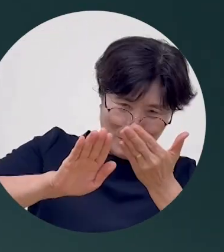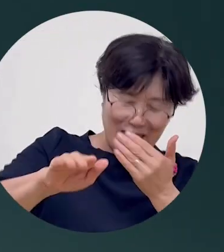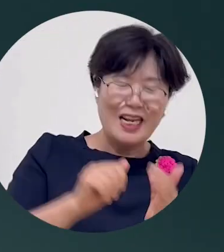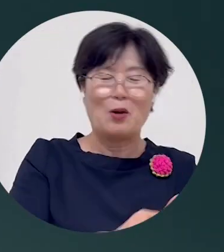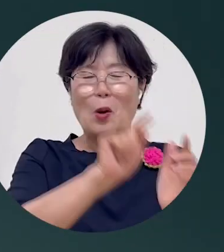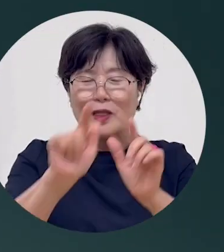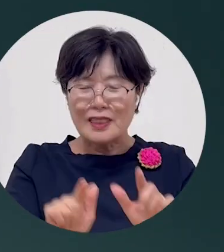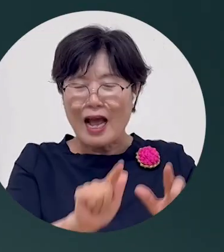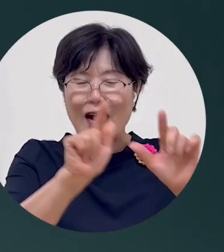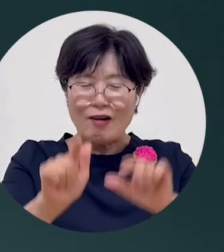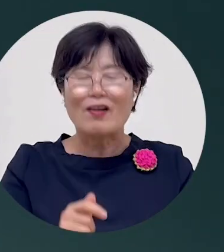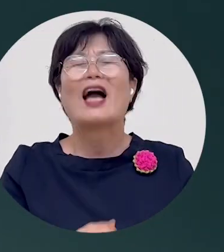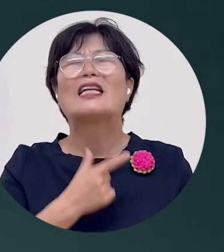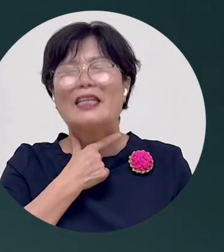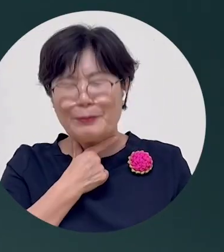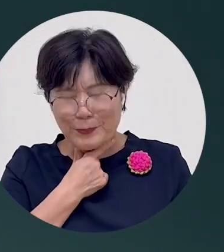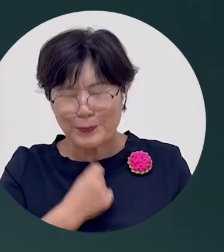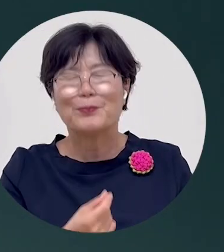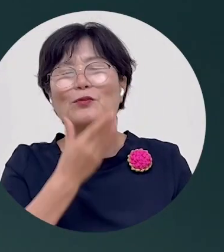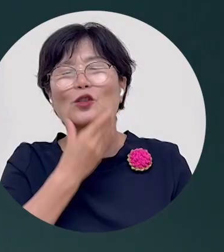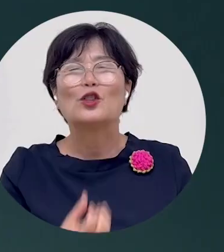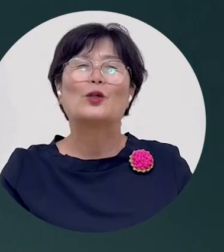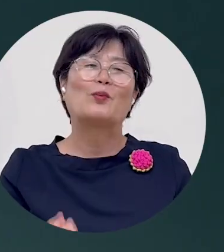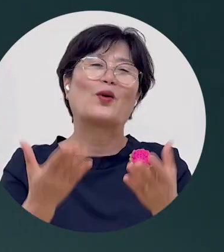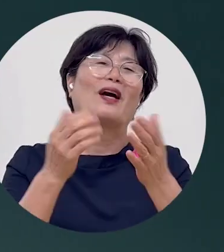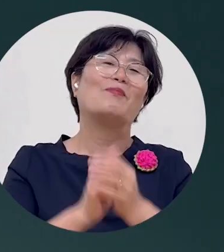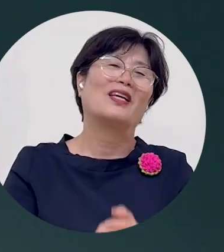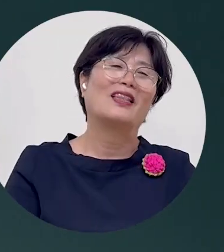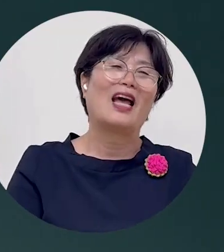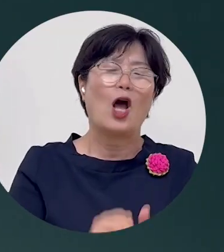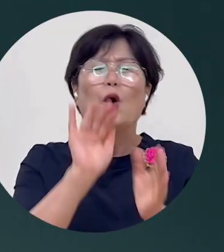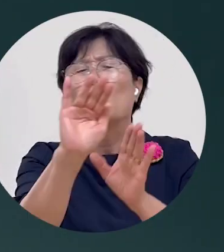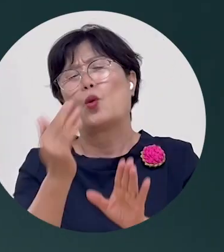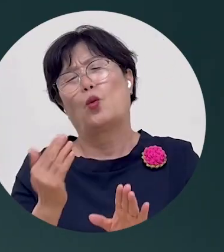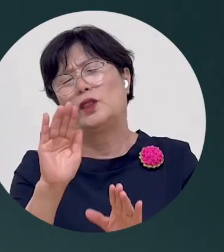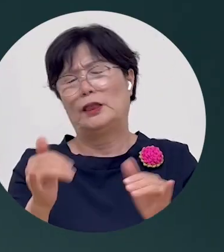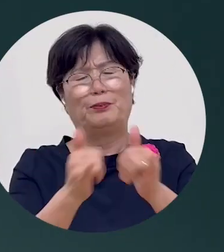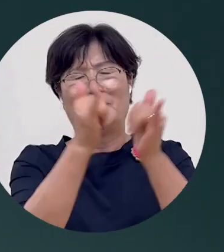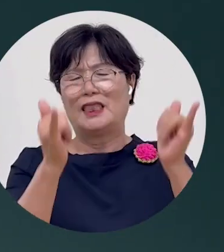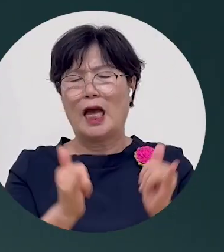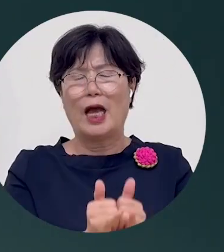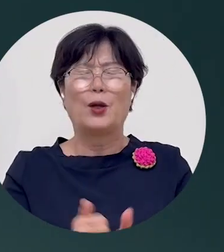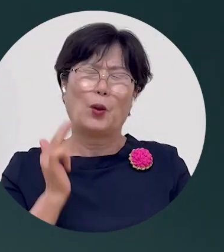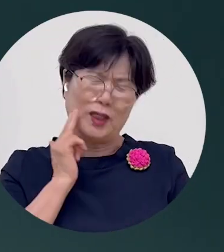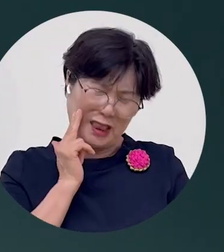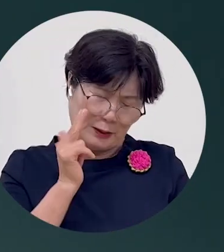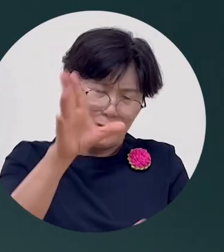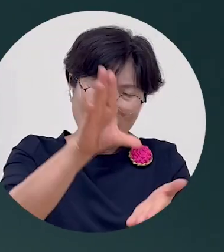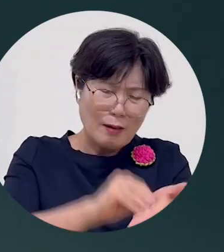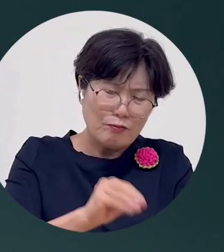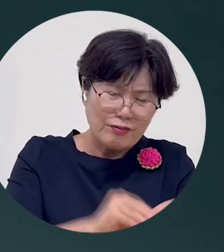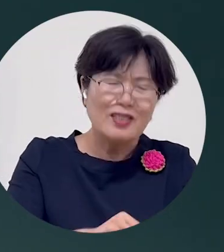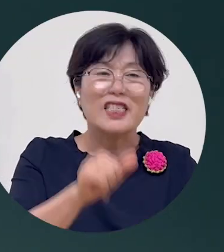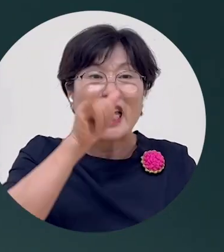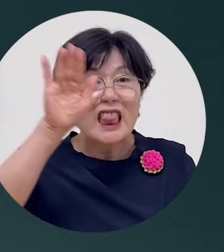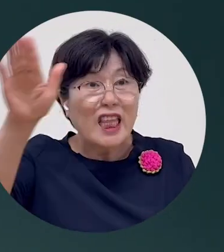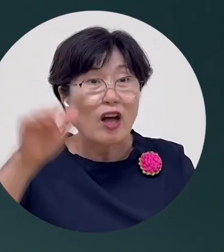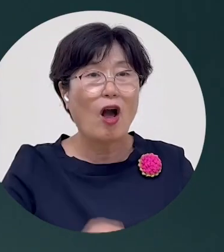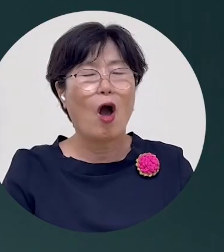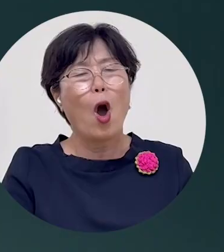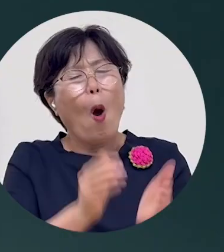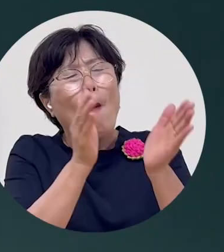미래를 살아갈 수 있기를 축복합니다. 자, 요즘 사회적으로 심각한 문제가 되고